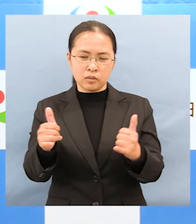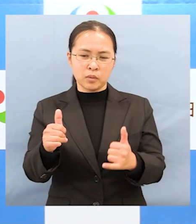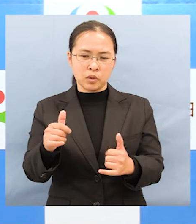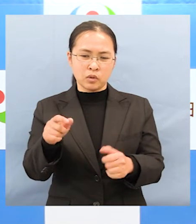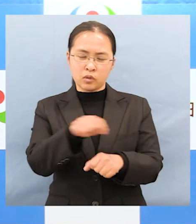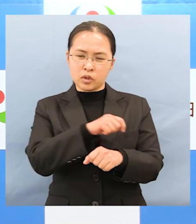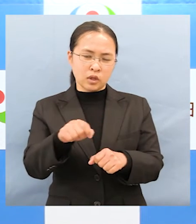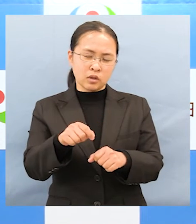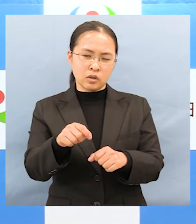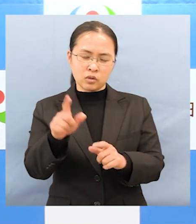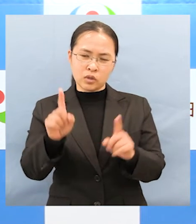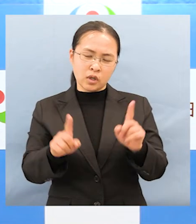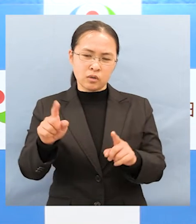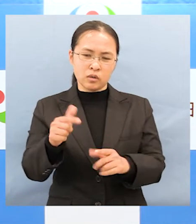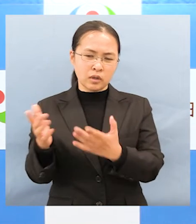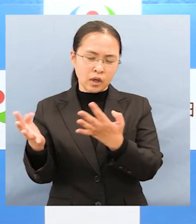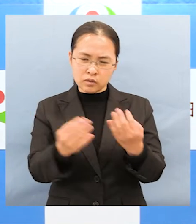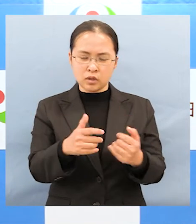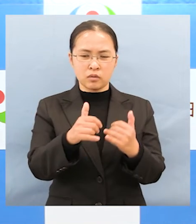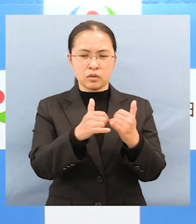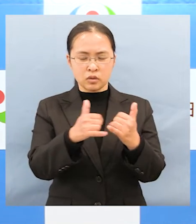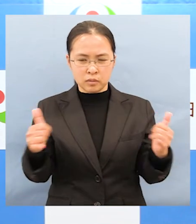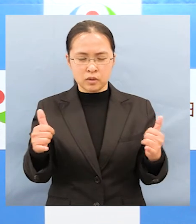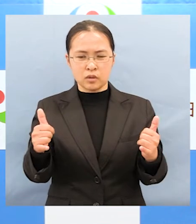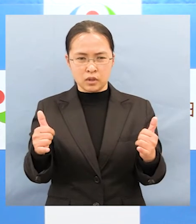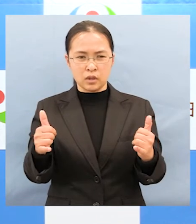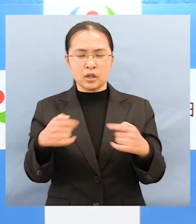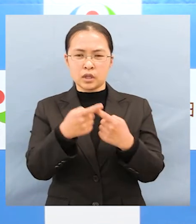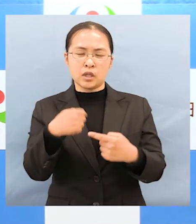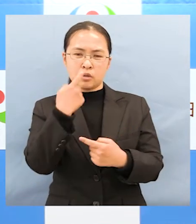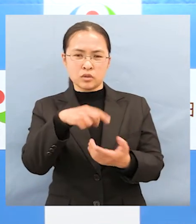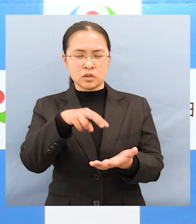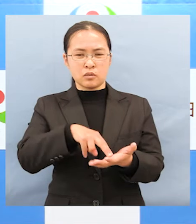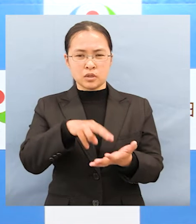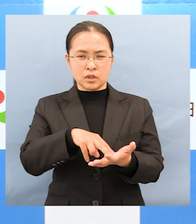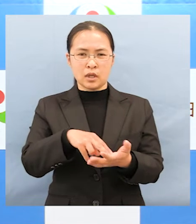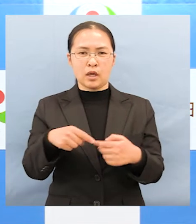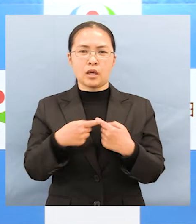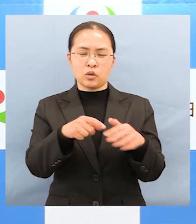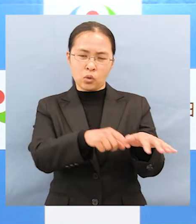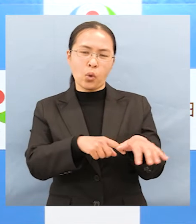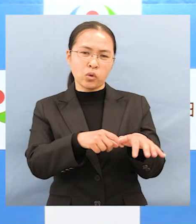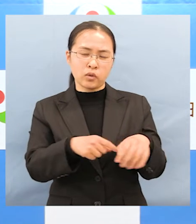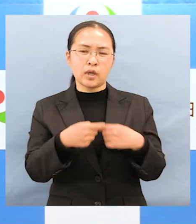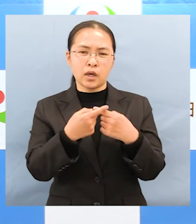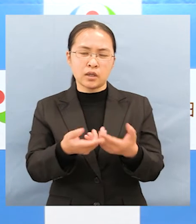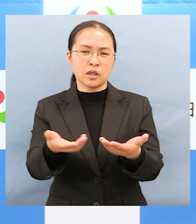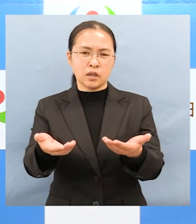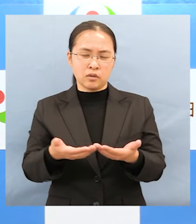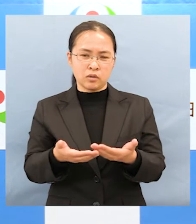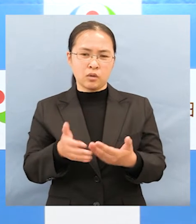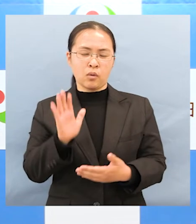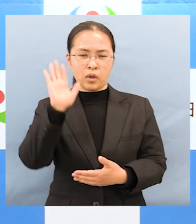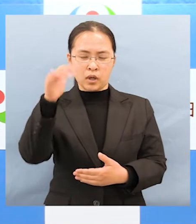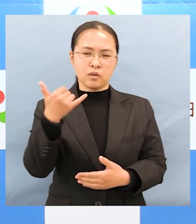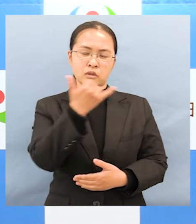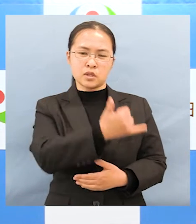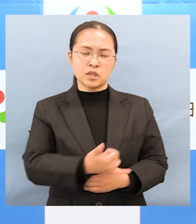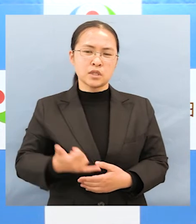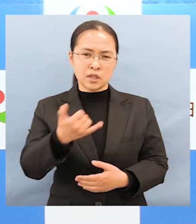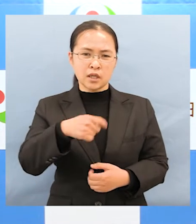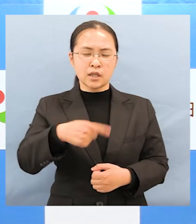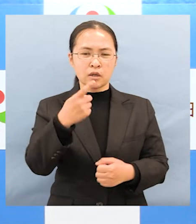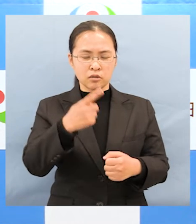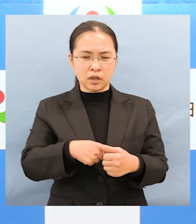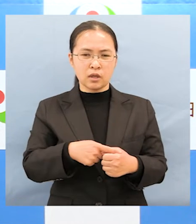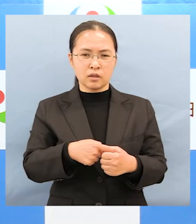く多くの方に農業というところを入り口としてまず入っていただくというところが、これからの人生100年時代の